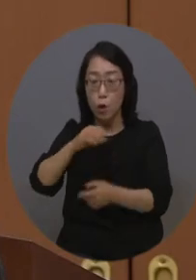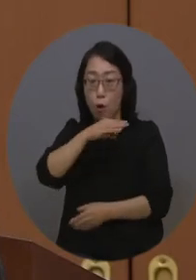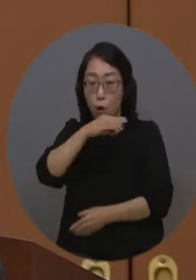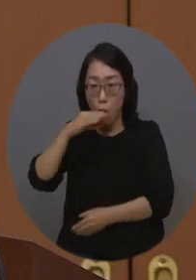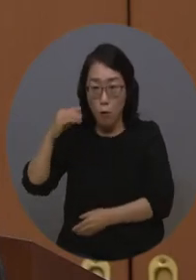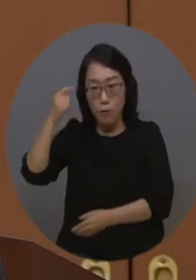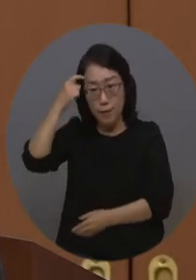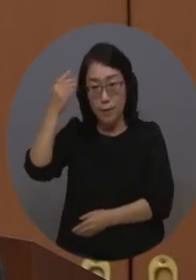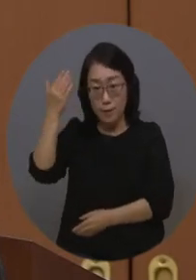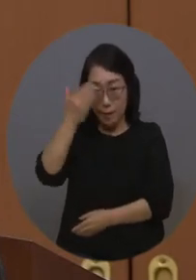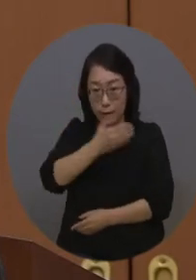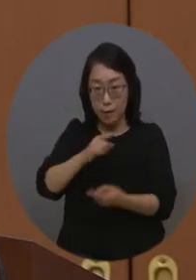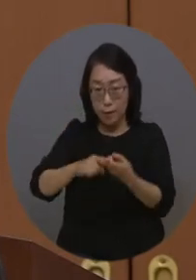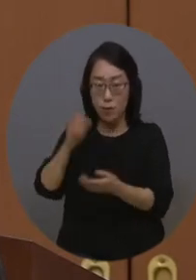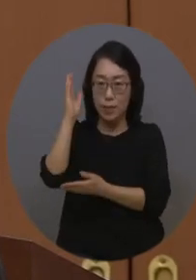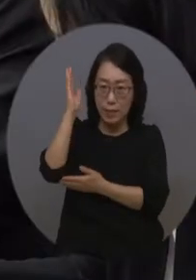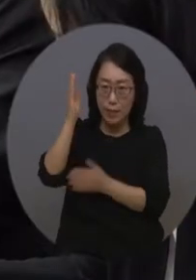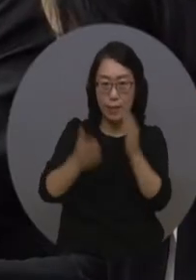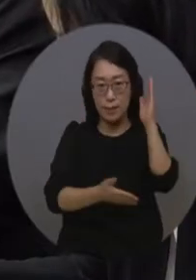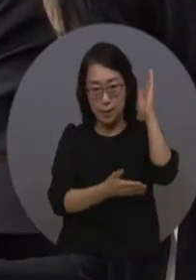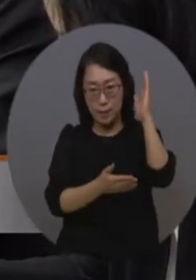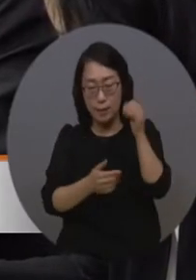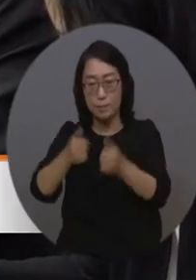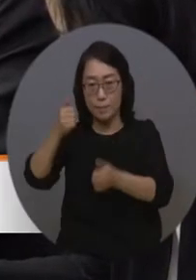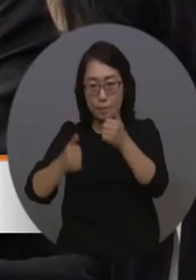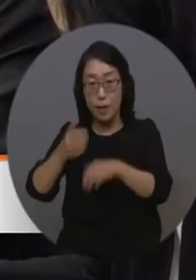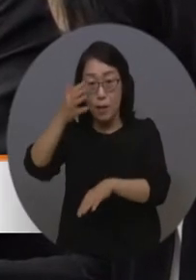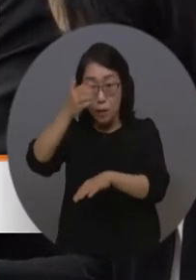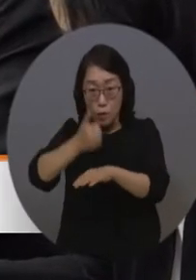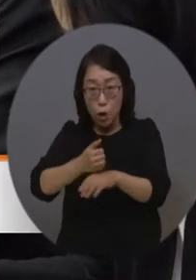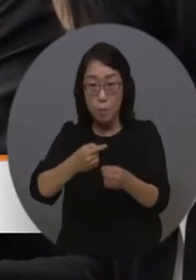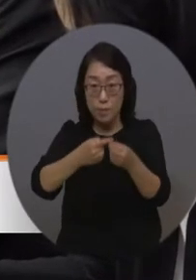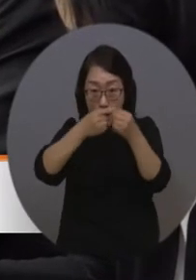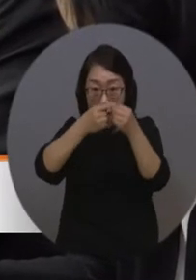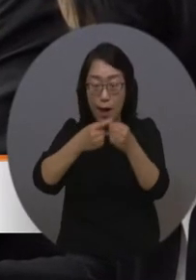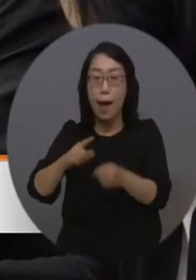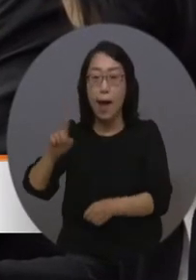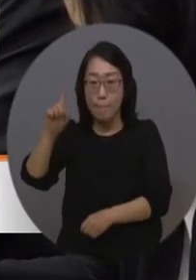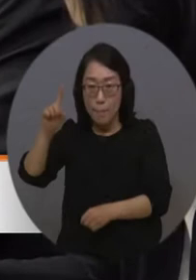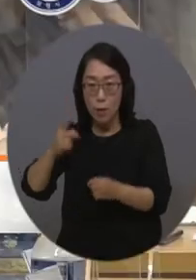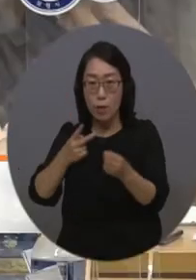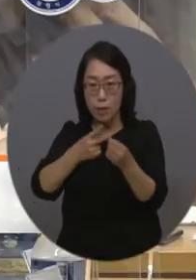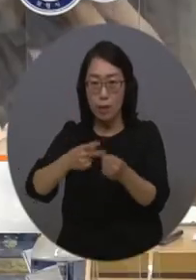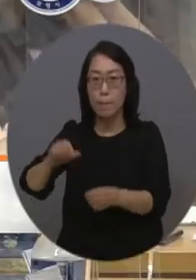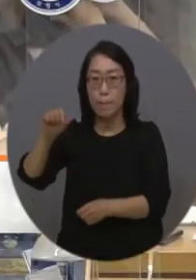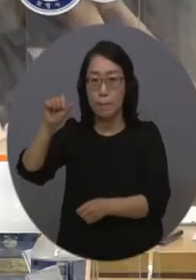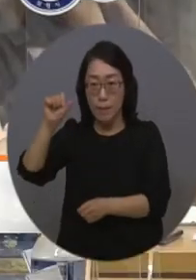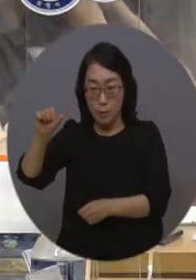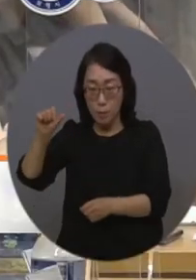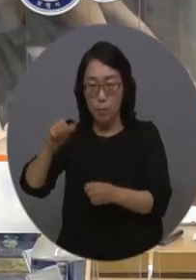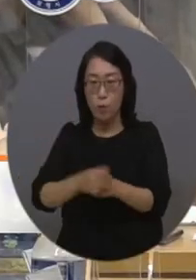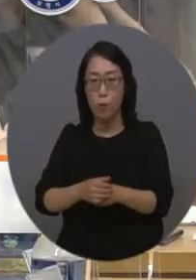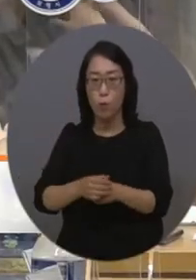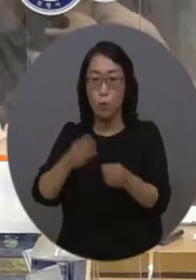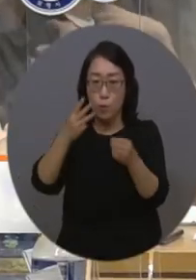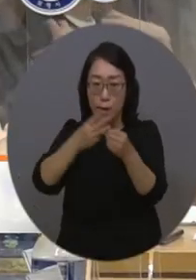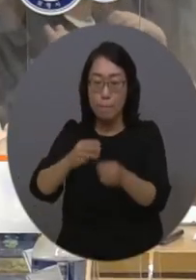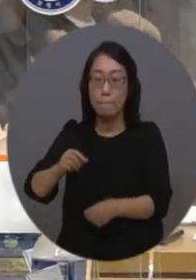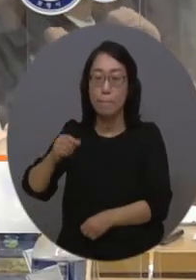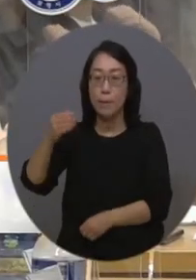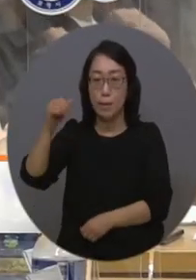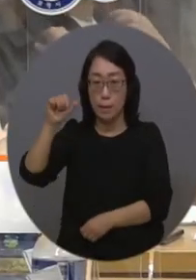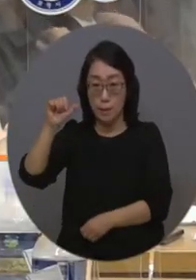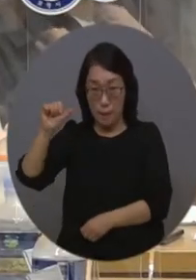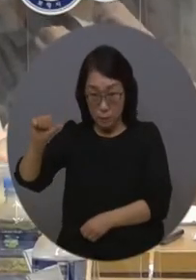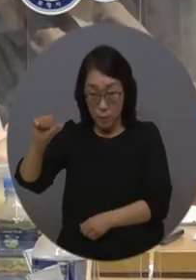주제로 열띤 스피치가 펼쳐졌습니다. 시상은 최우수상 1명, 우수상 5명, 장려상 3명으로 총 9명의